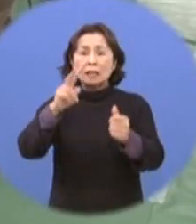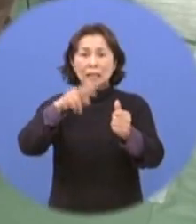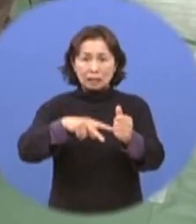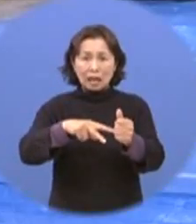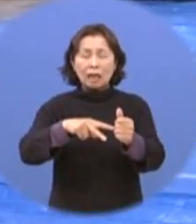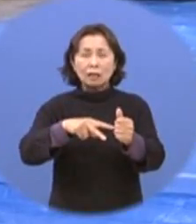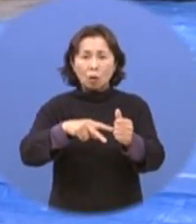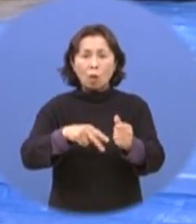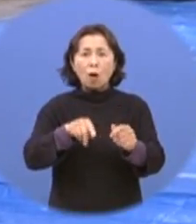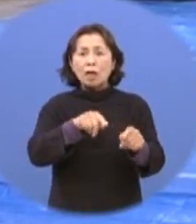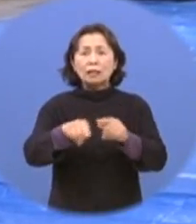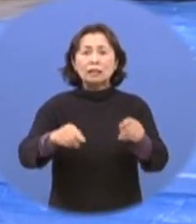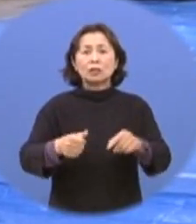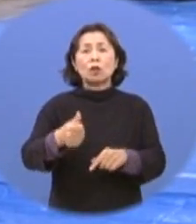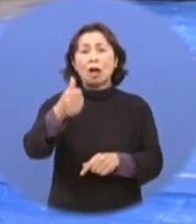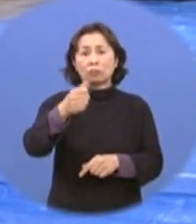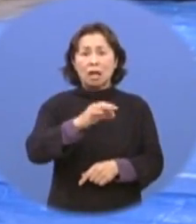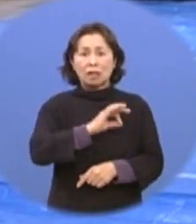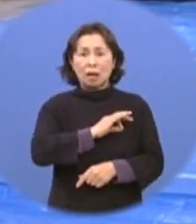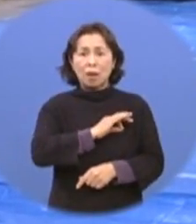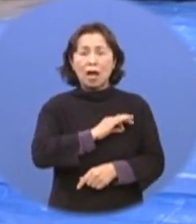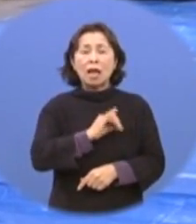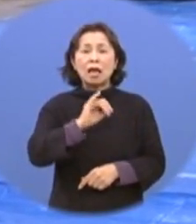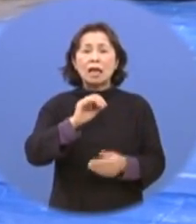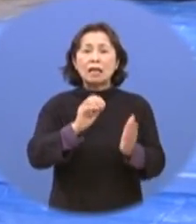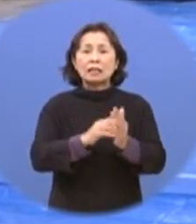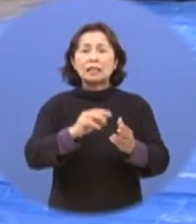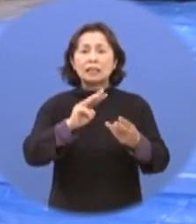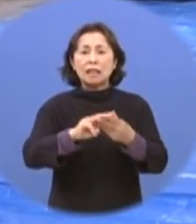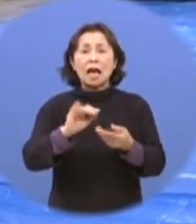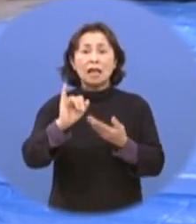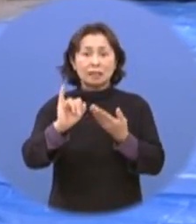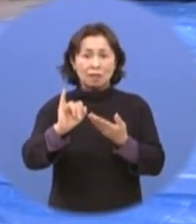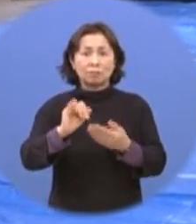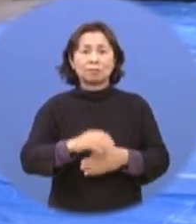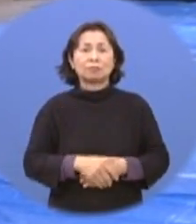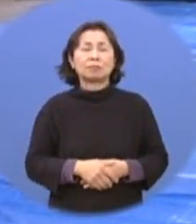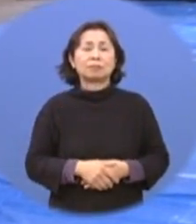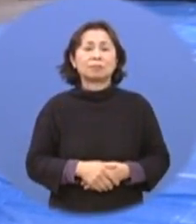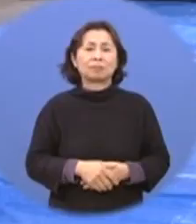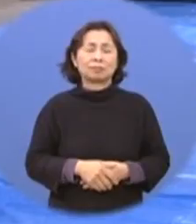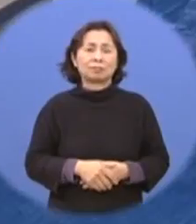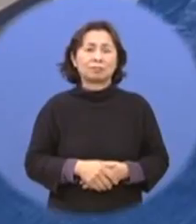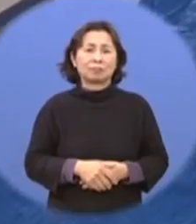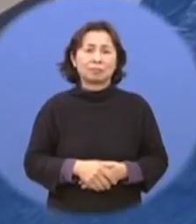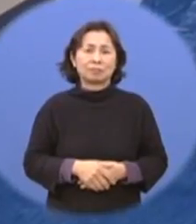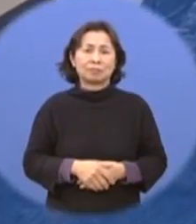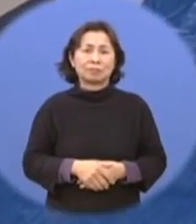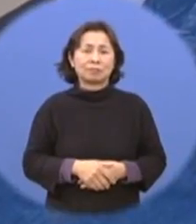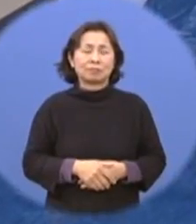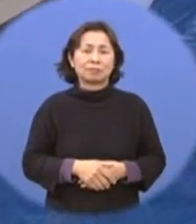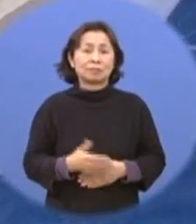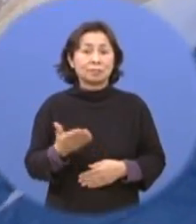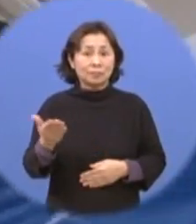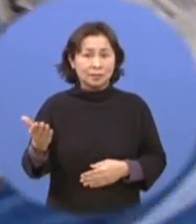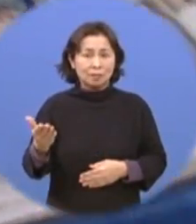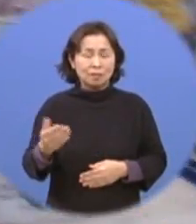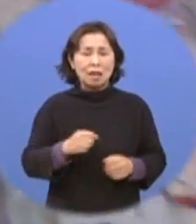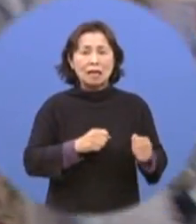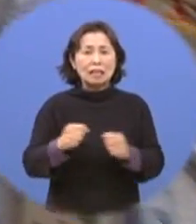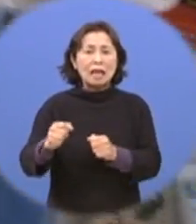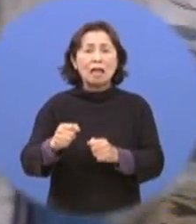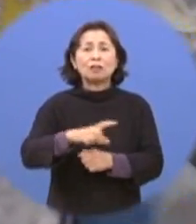石田さんです彼方にあるのテンドですそして後ろにあるのは皆さんが持っていかれる避難グッズ